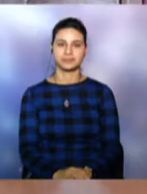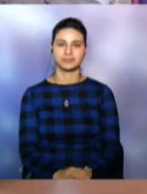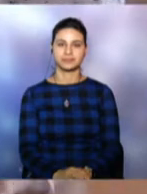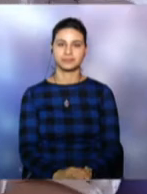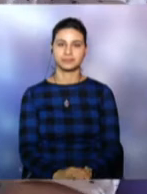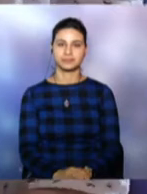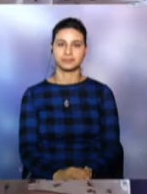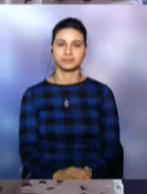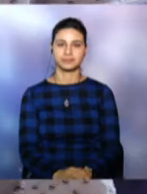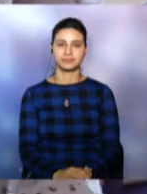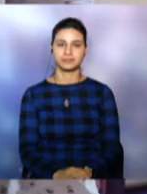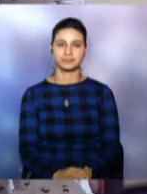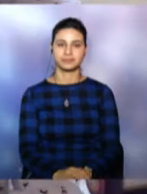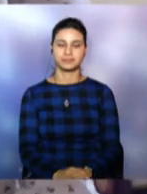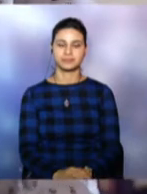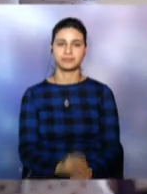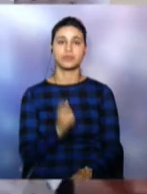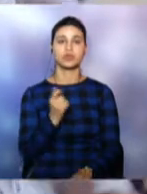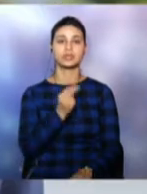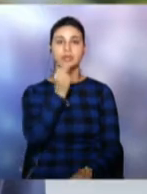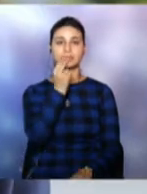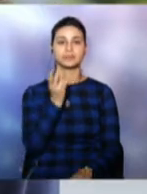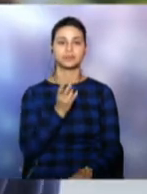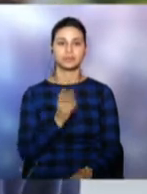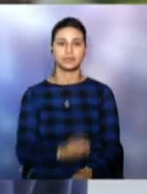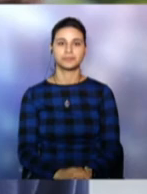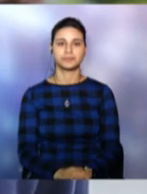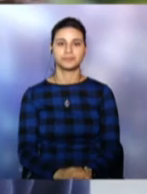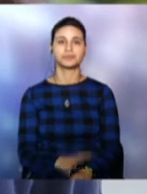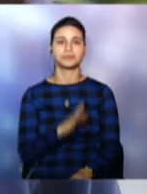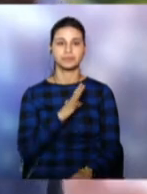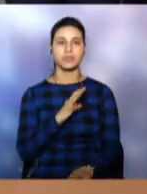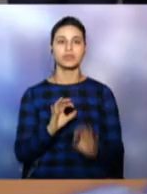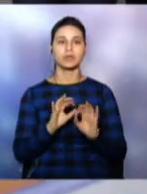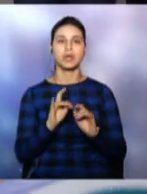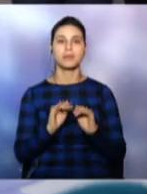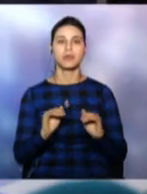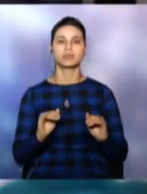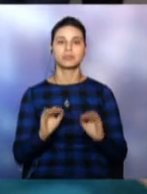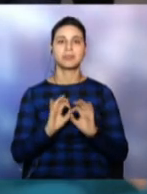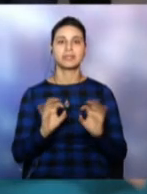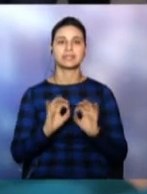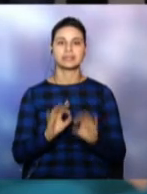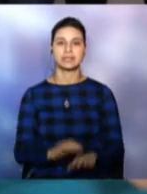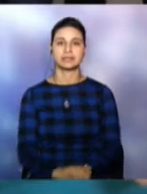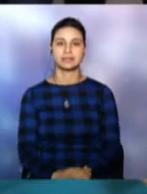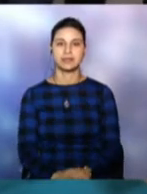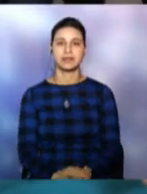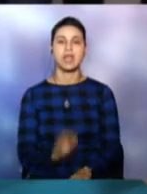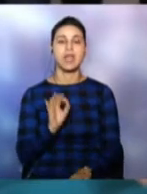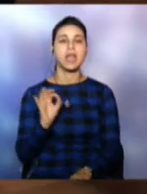შოკოლადი. რადგან ის ცოტა რაოდენობით უნდა მივიღოთ. ჩვენ წარუგინეთ ბავშვებს პრეზენტაცია.